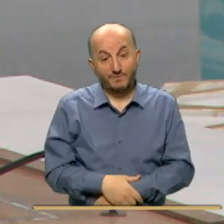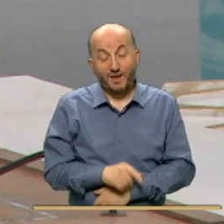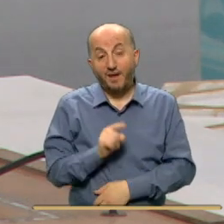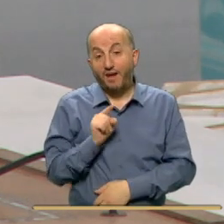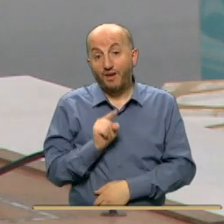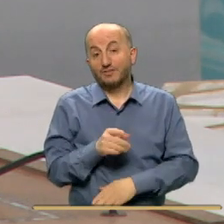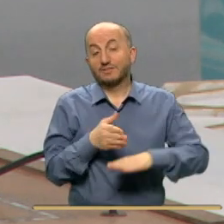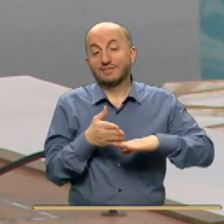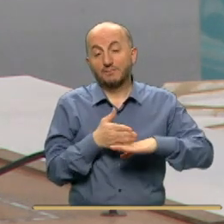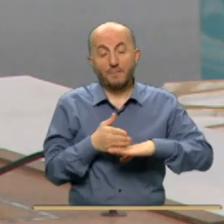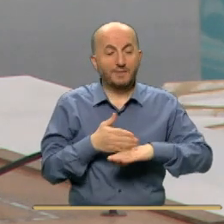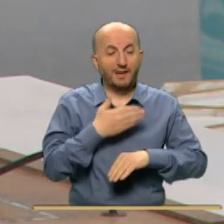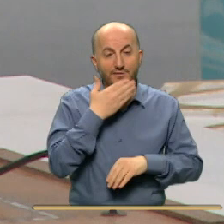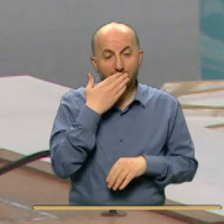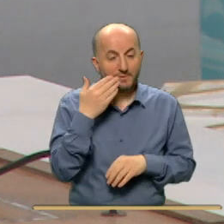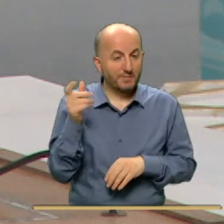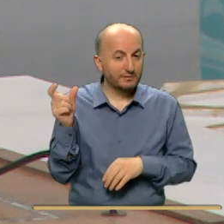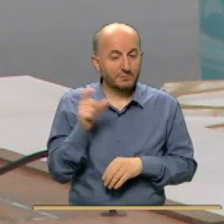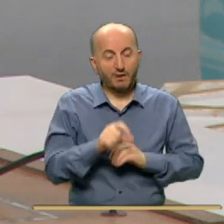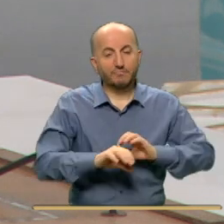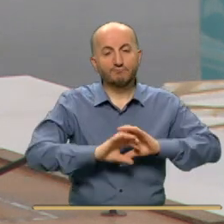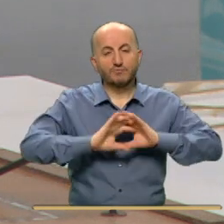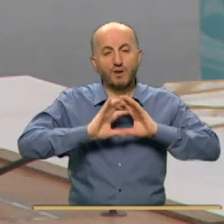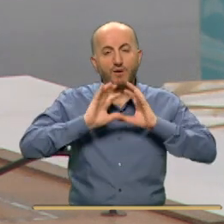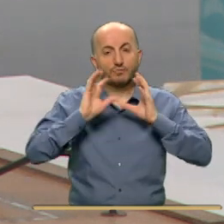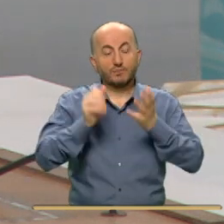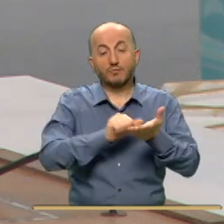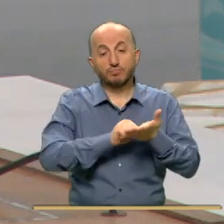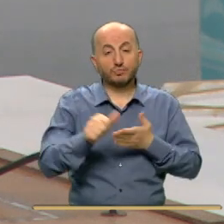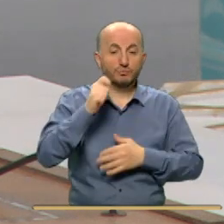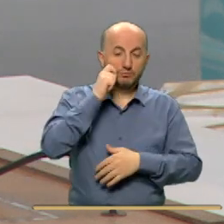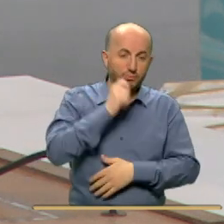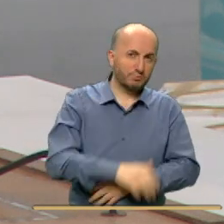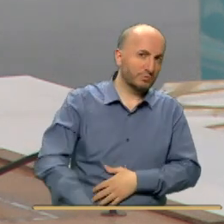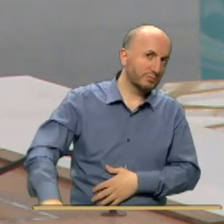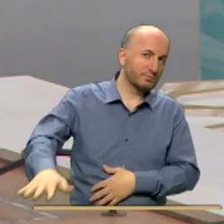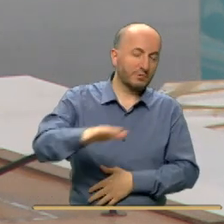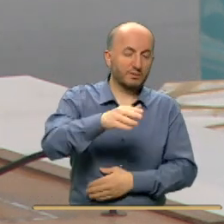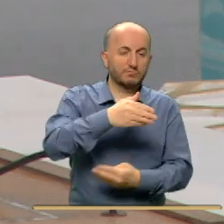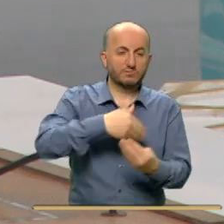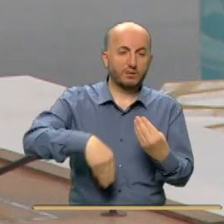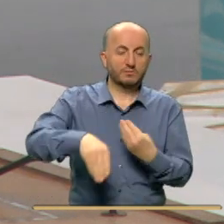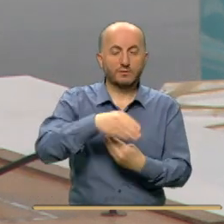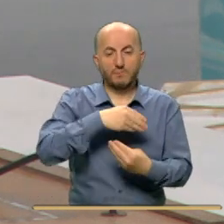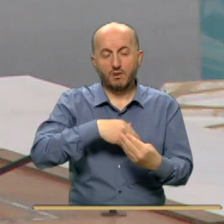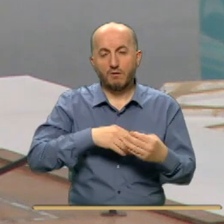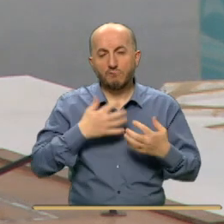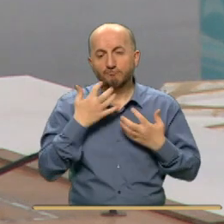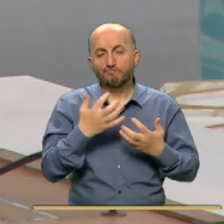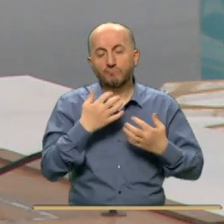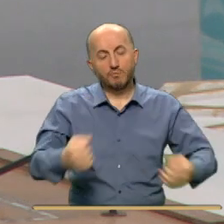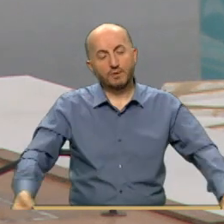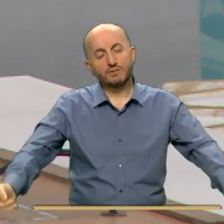için Ramazan, yeryüzündeki bütün müminleri sarıp sarmalayan, rahmetiyle